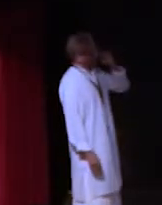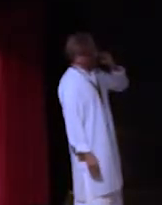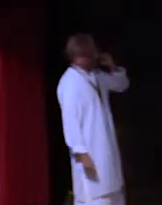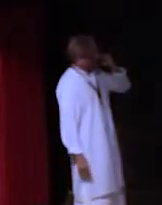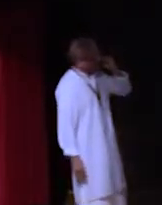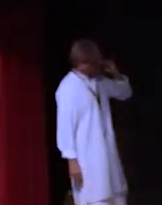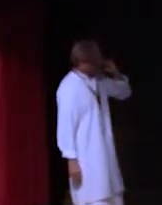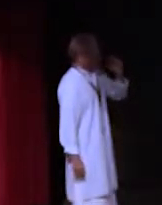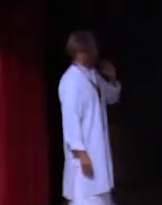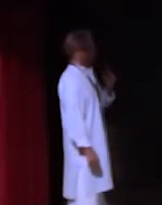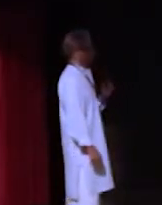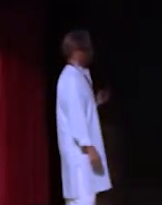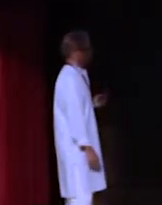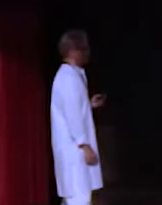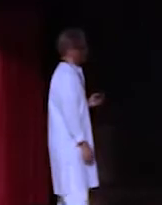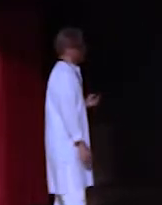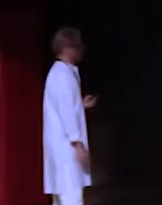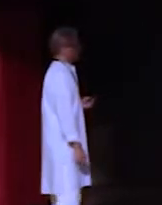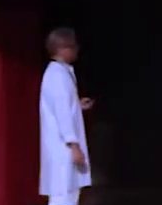That's എല്ലാരും